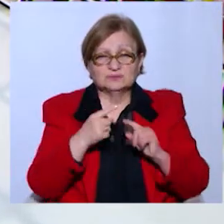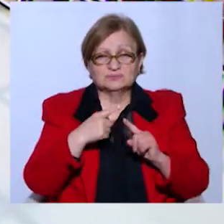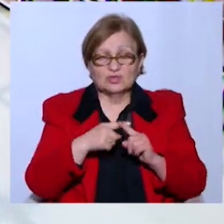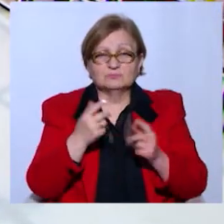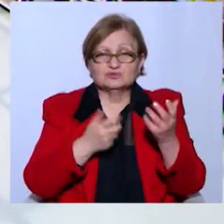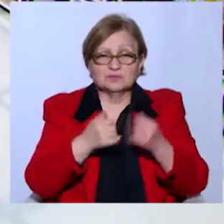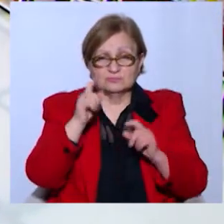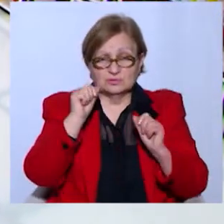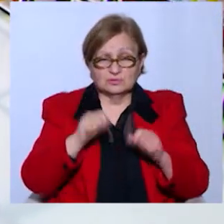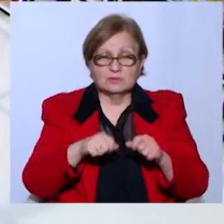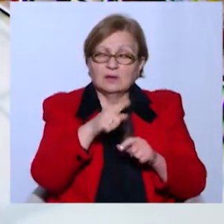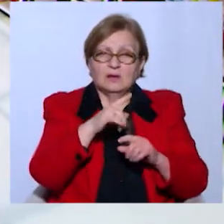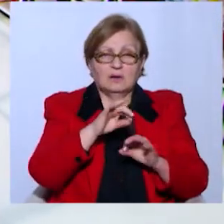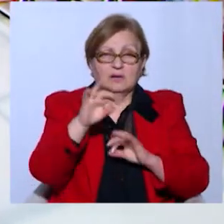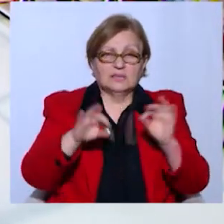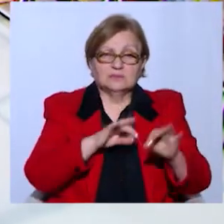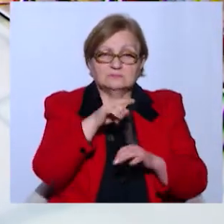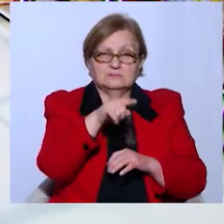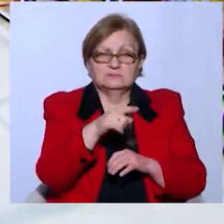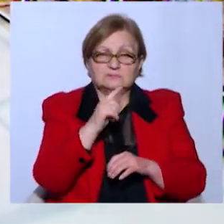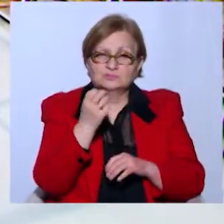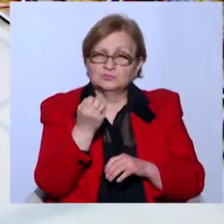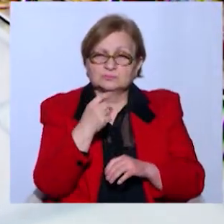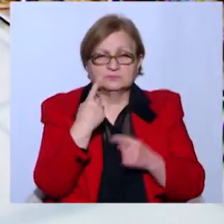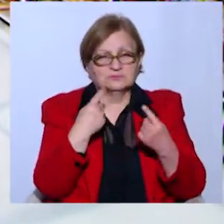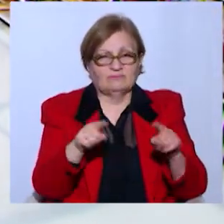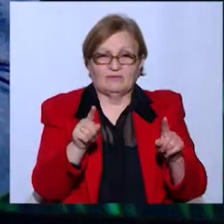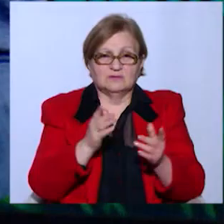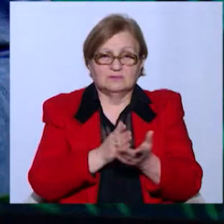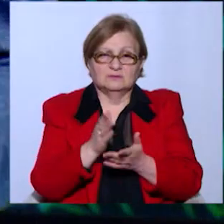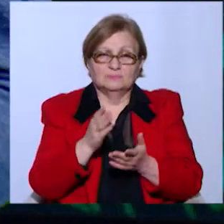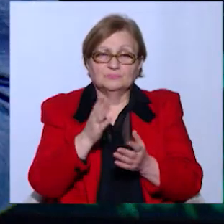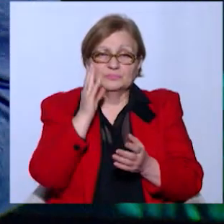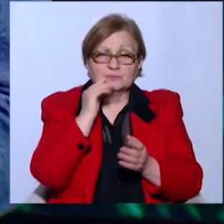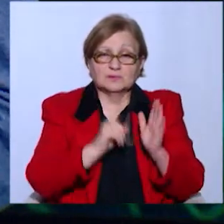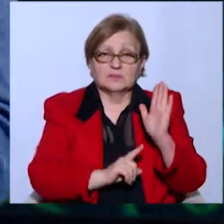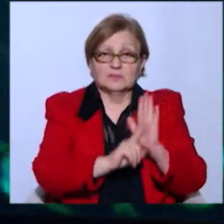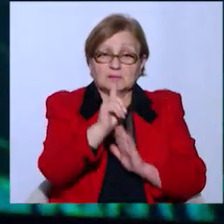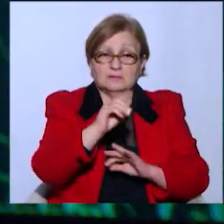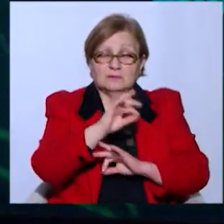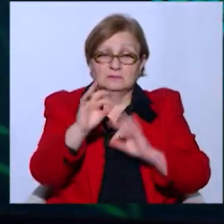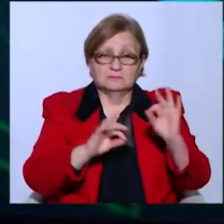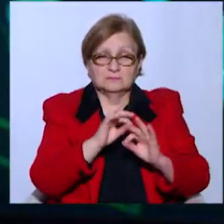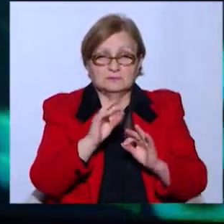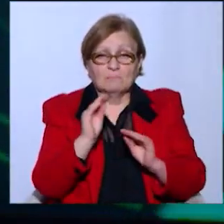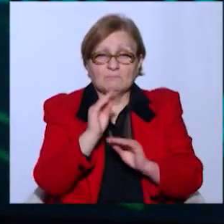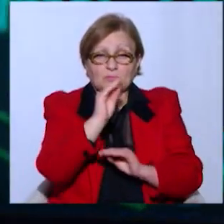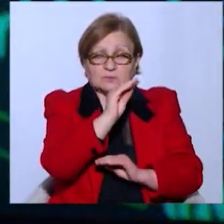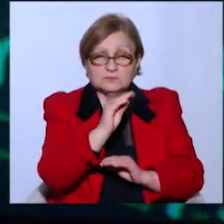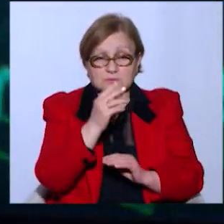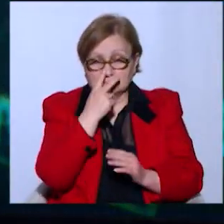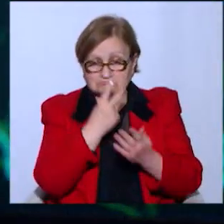დათვლა, გეომეტრიული პროგრესიის შემთხვევაში ცოტა სხვანაირად არის ხოლმე საქმე. როდესაც პირველად უწევთ გეომეტრიულ პროგრესიასთან